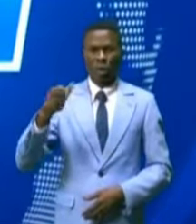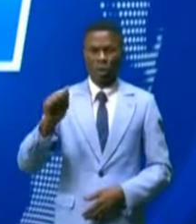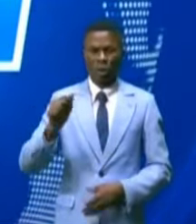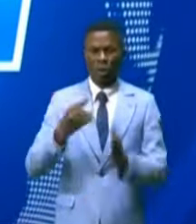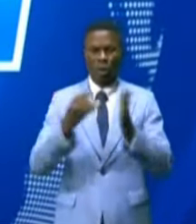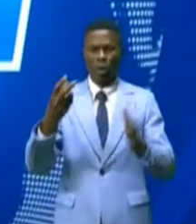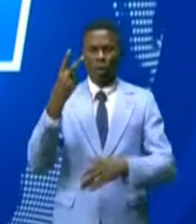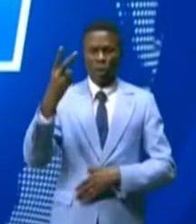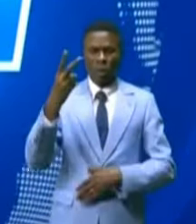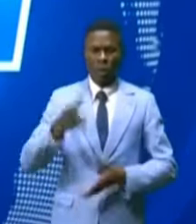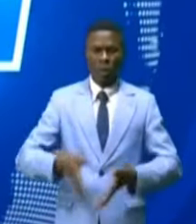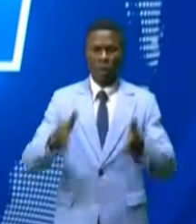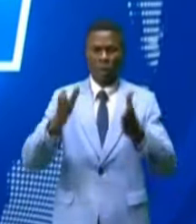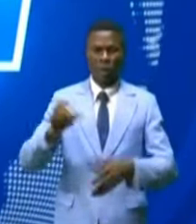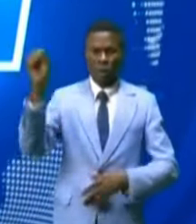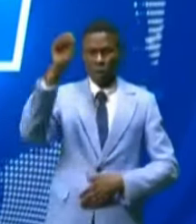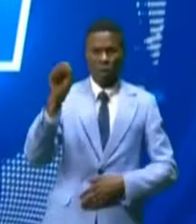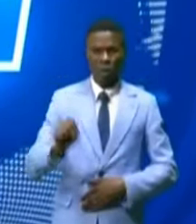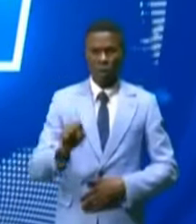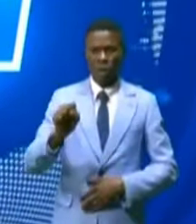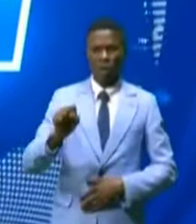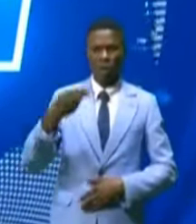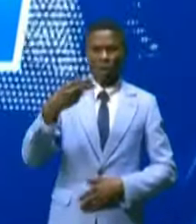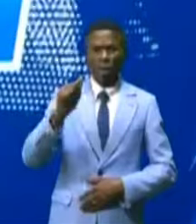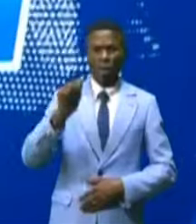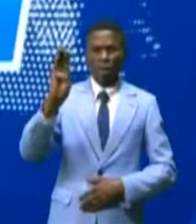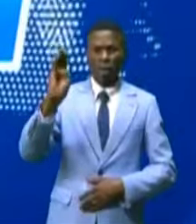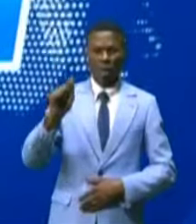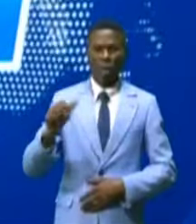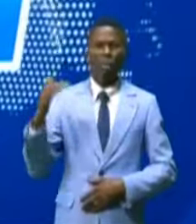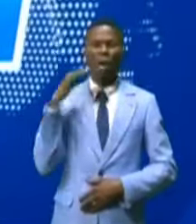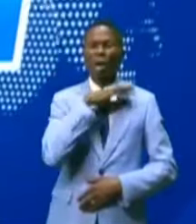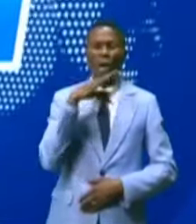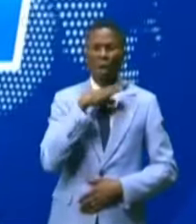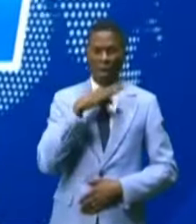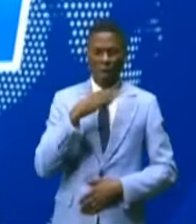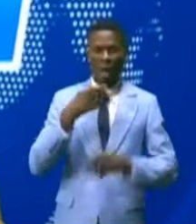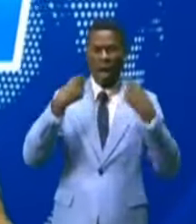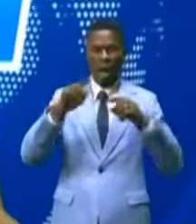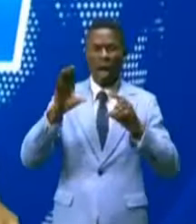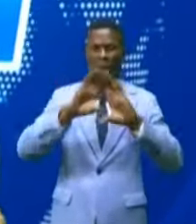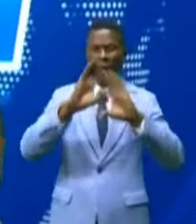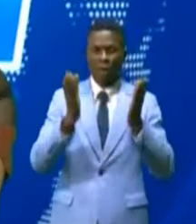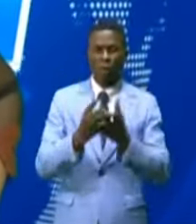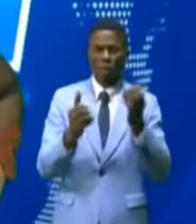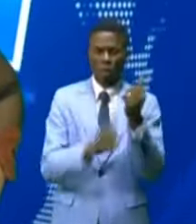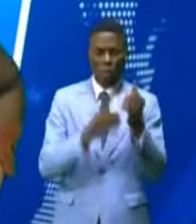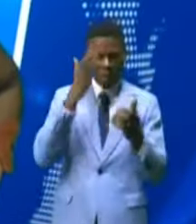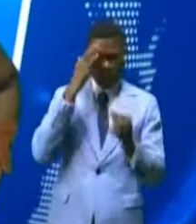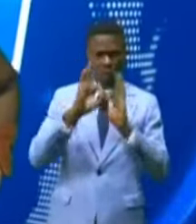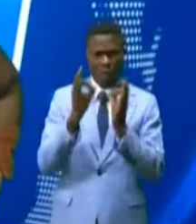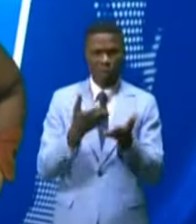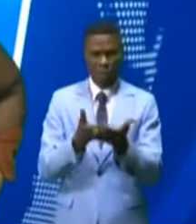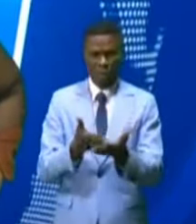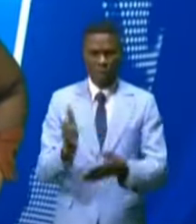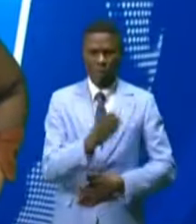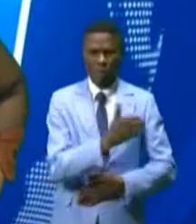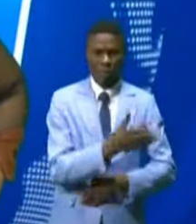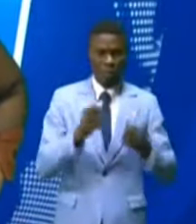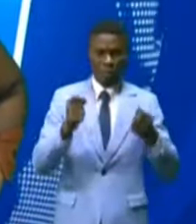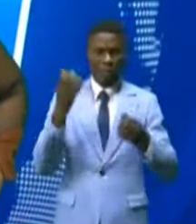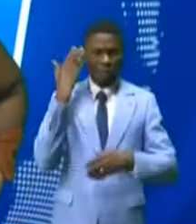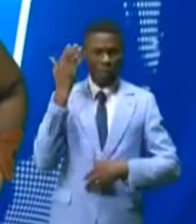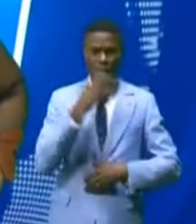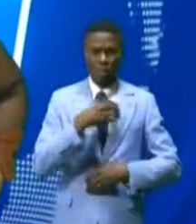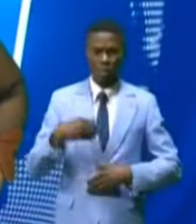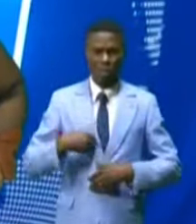direction Chaba Gambela. Ce communiqué tient lieu de faire part pour la famille Nadine Foutouka. Voilà, madame,